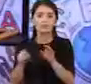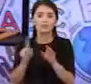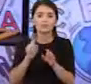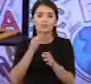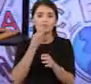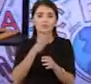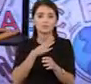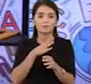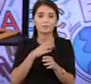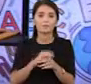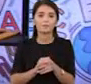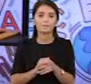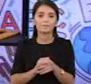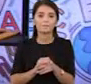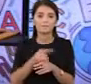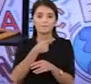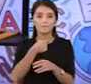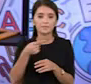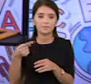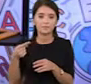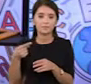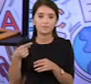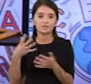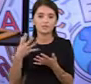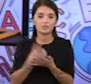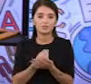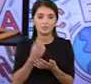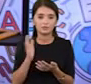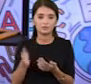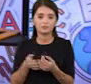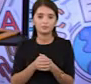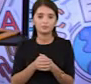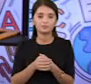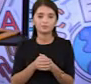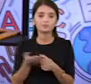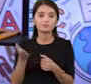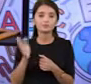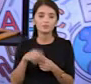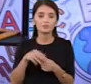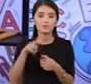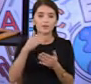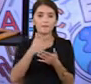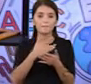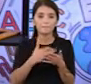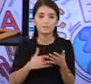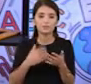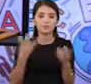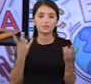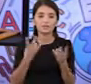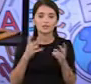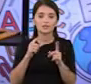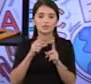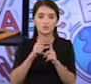nima dedingiz? Barakalla, ayirish orqali tekshirar ekanmiz. Keling, matndagi eng